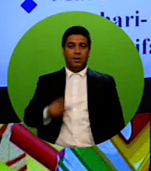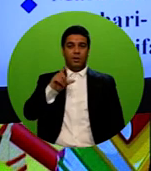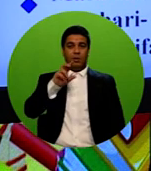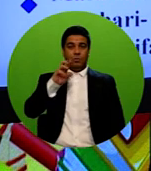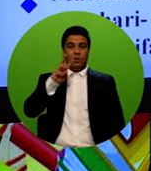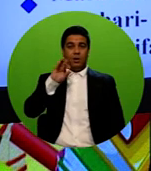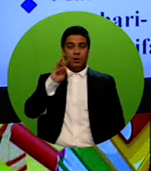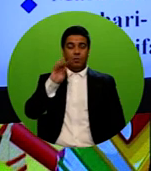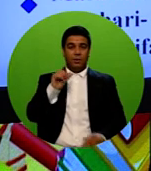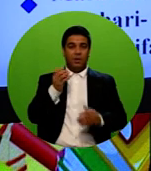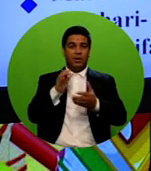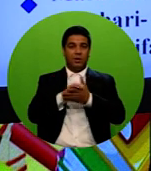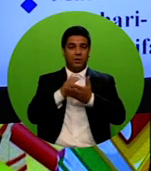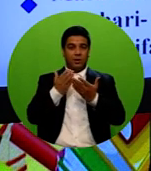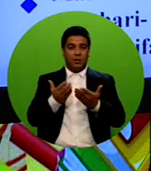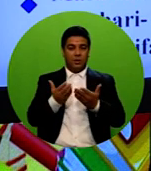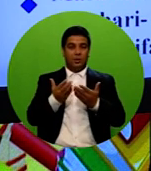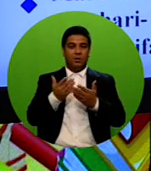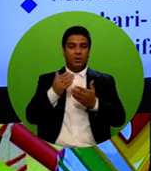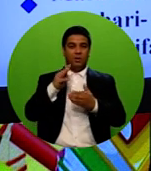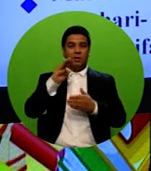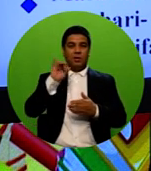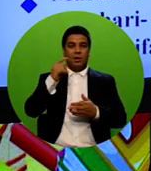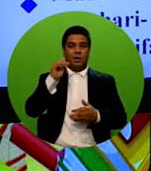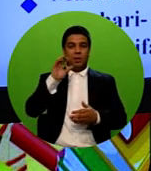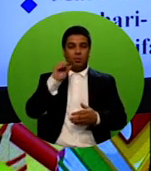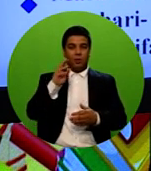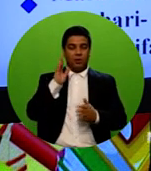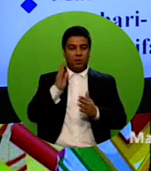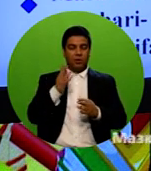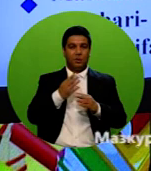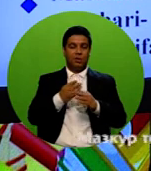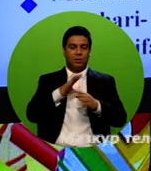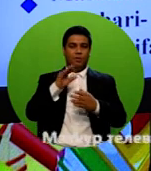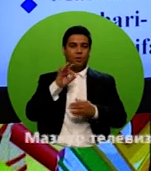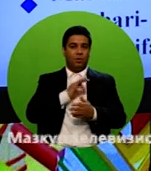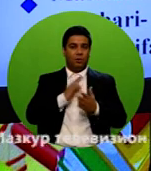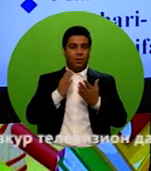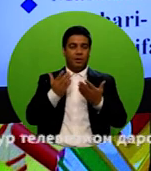Emblemada tanishtirish, targ'ibot qilish belgilardan foydalaniladi.